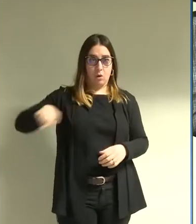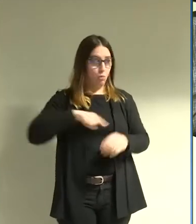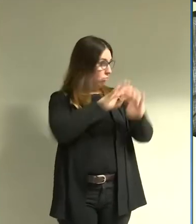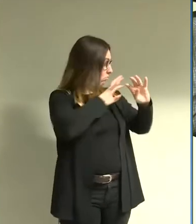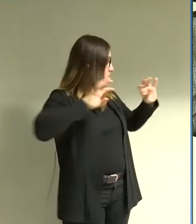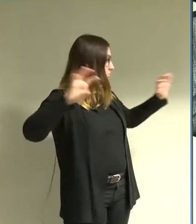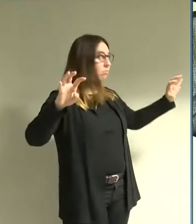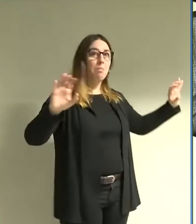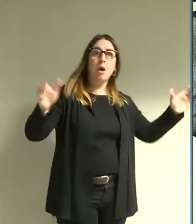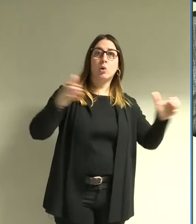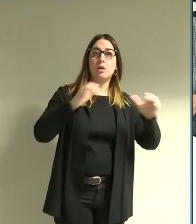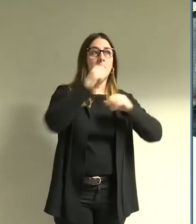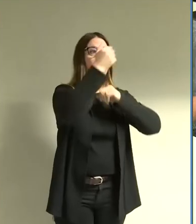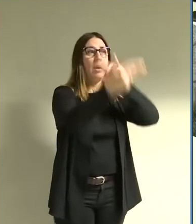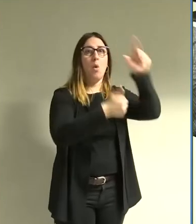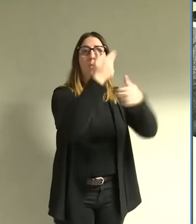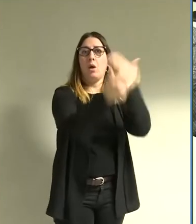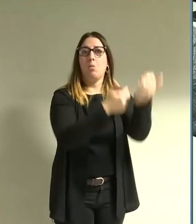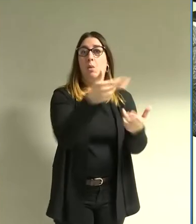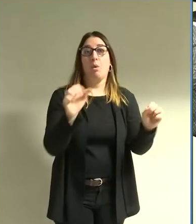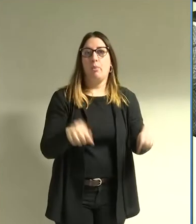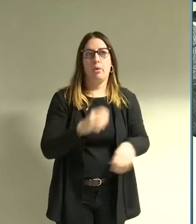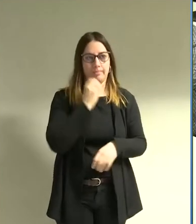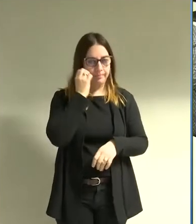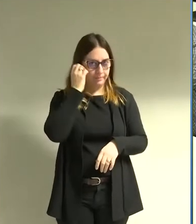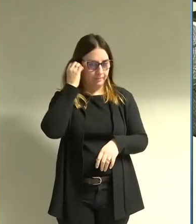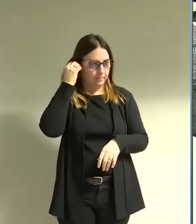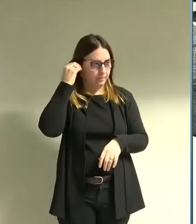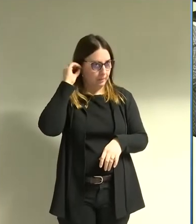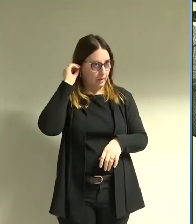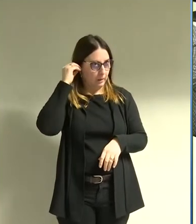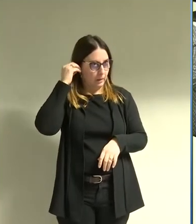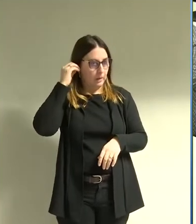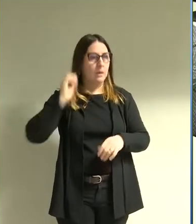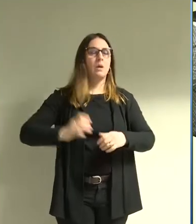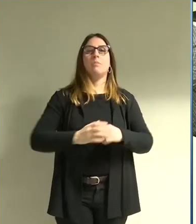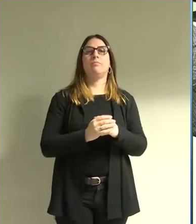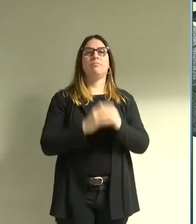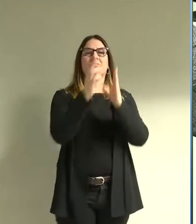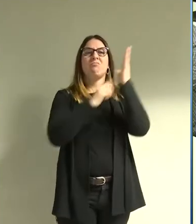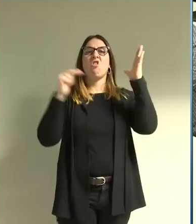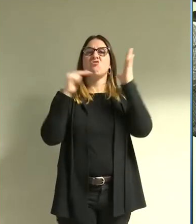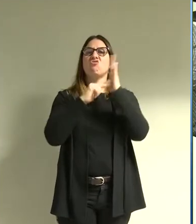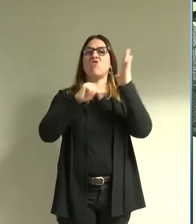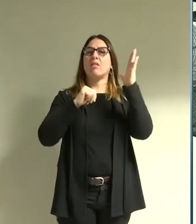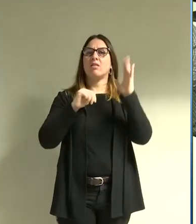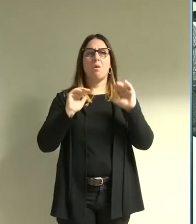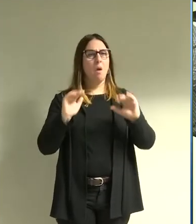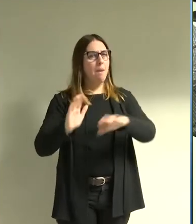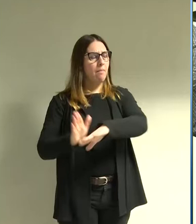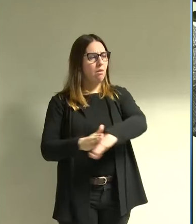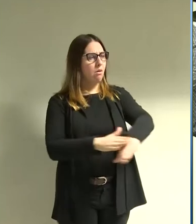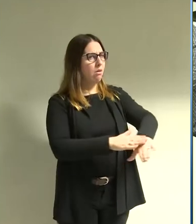pour répondre sur un point à l'intervention là la charte je me permet quand même de rappeler